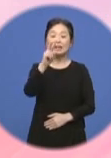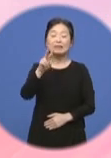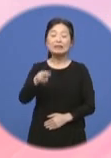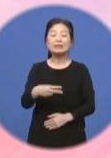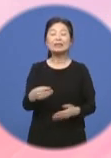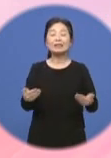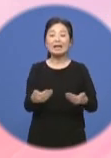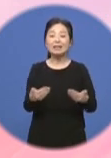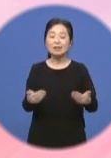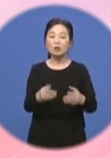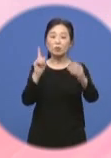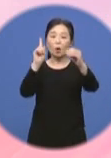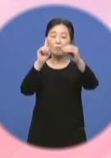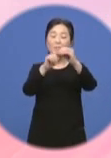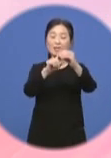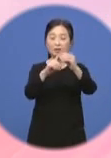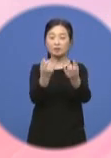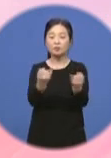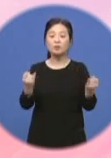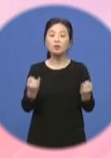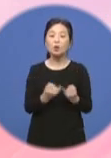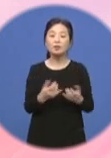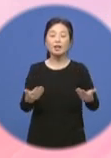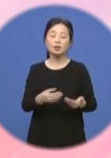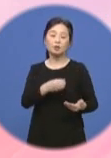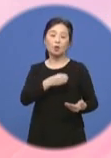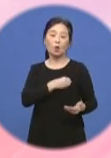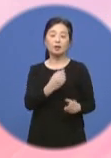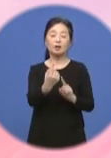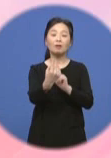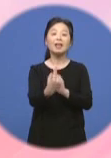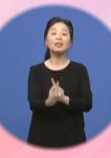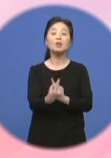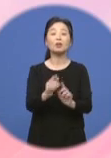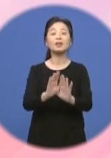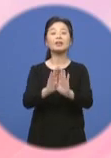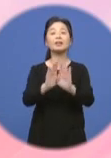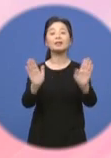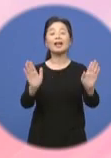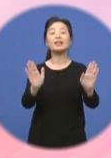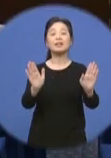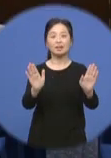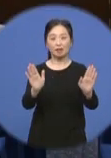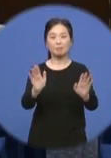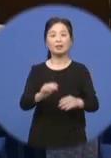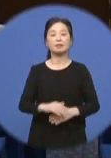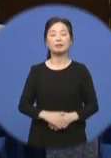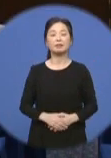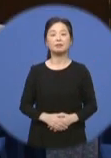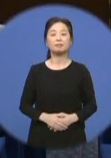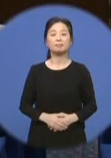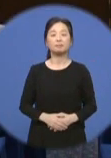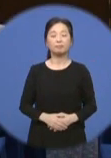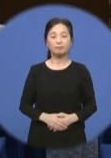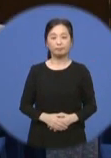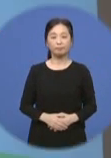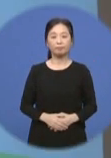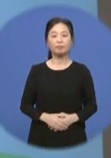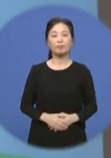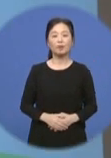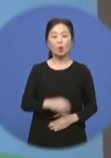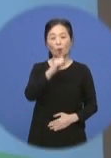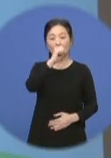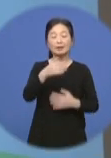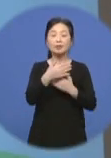す女性従業員を対象に開催させてもらってます。同盟参加のメリットとしてです